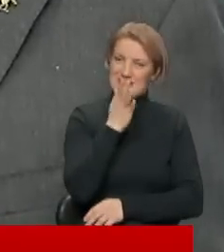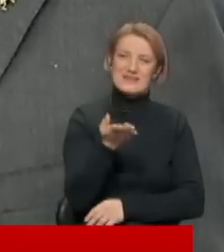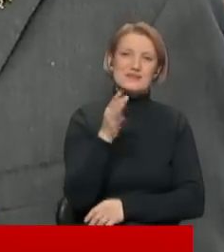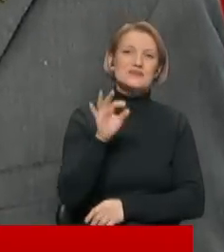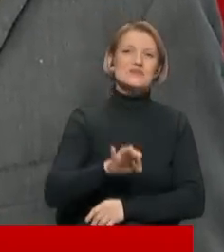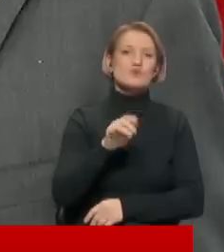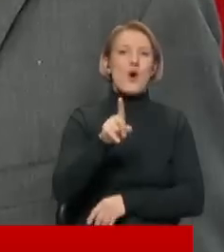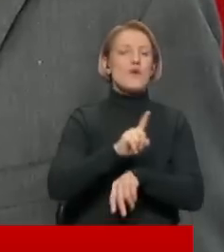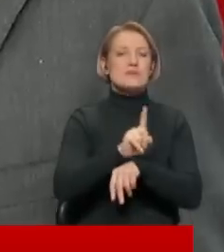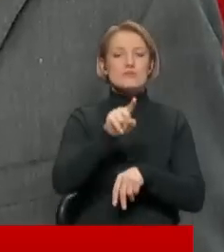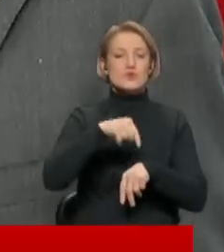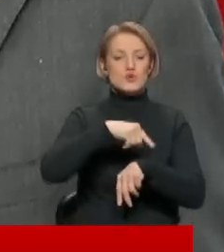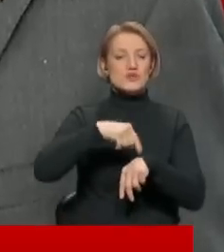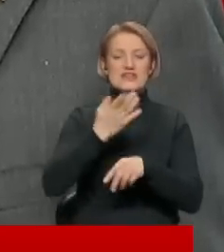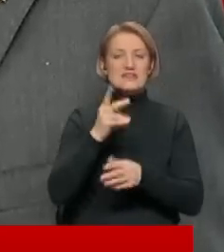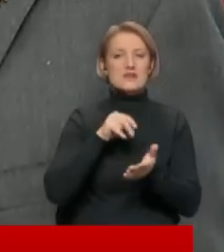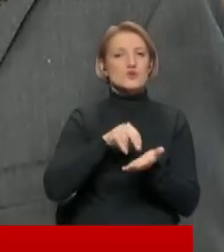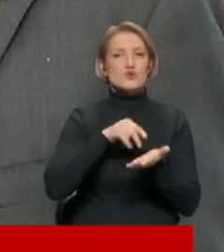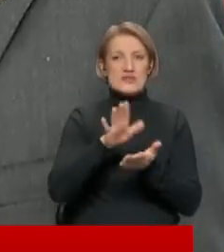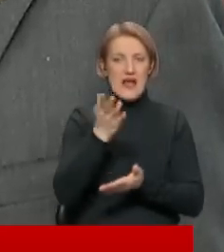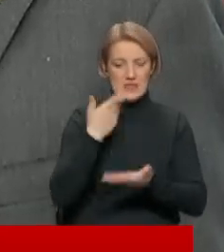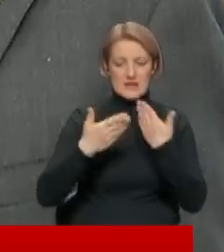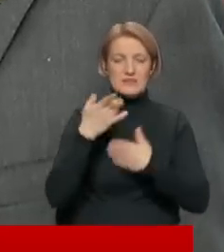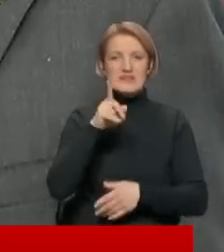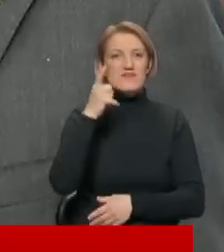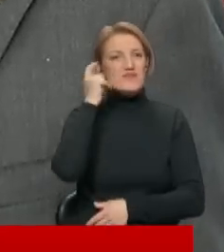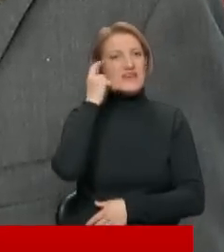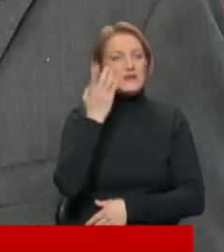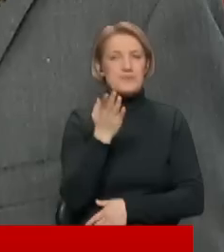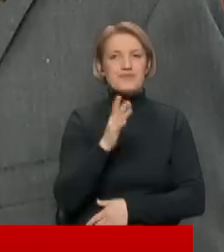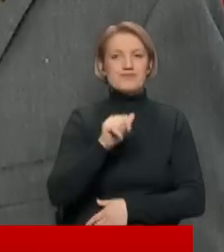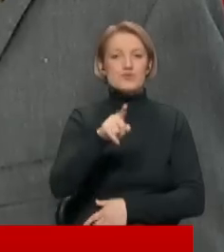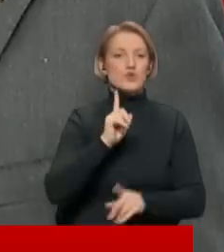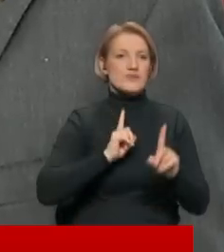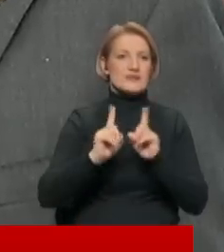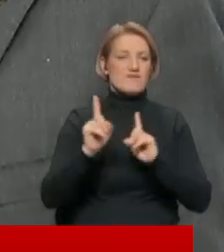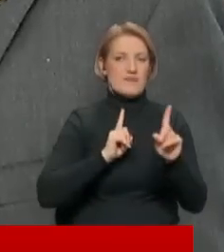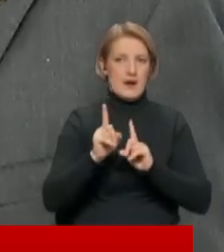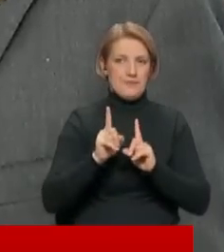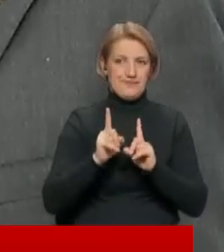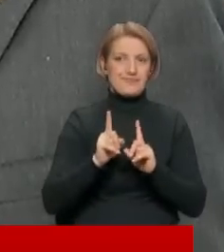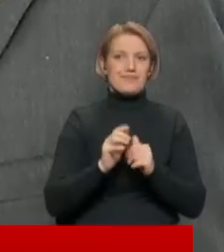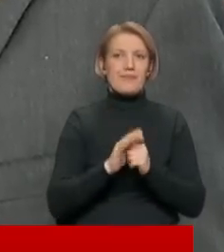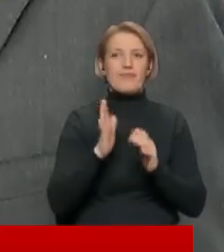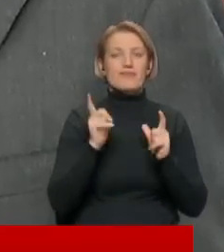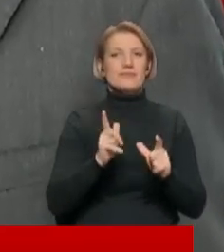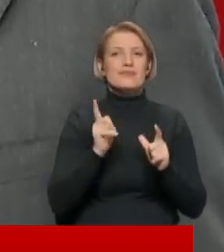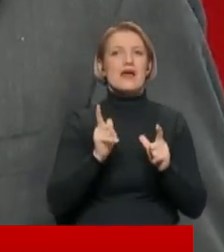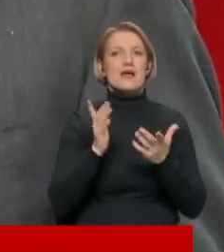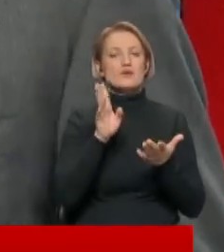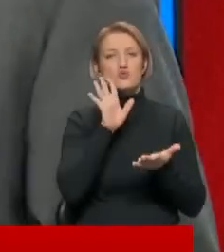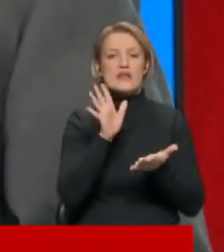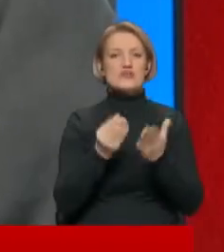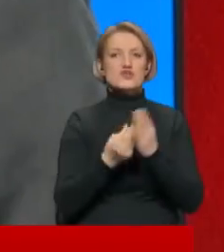şimdi o zaman bu sürecin nasıl içeceğini anlatır mısınız siz Nasıl öngörüyorsunuz yani bu dava nereye varacak